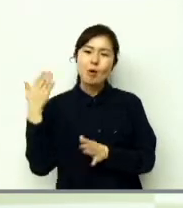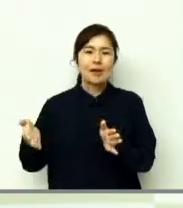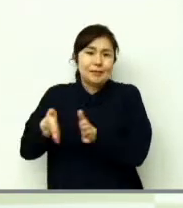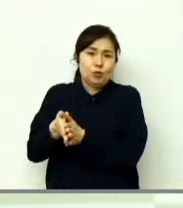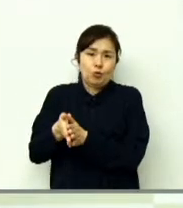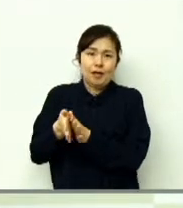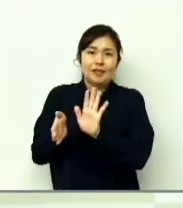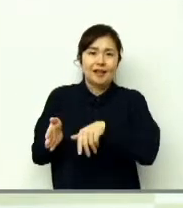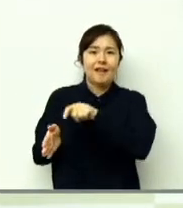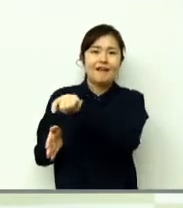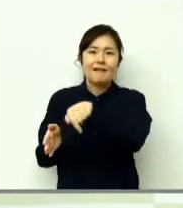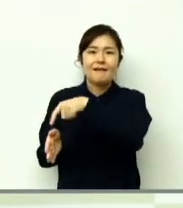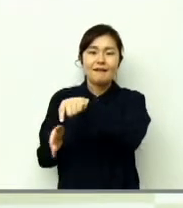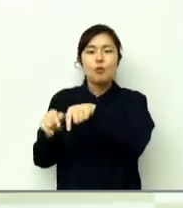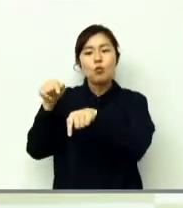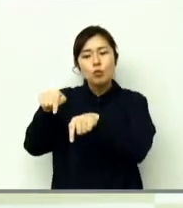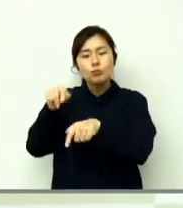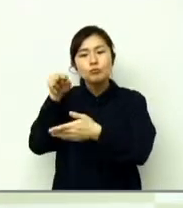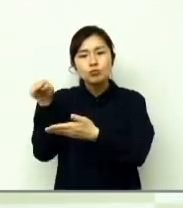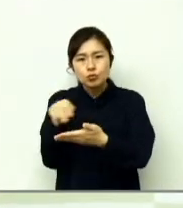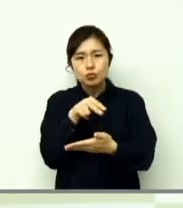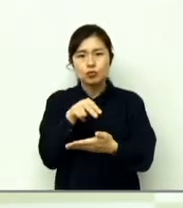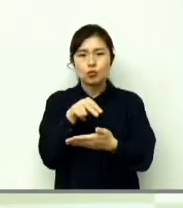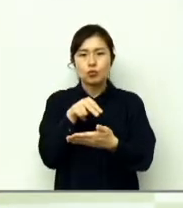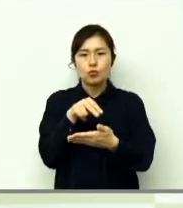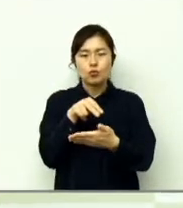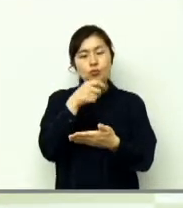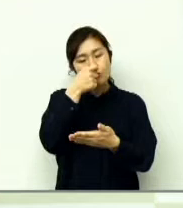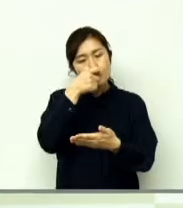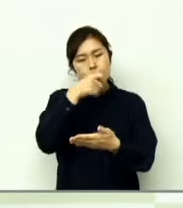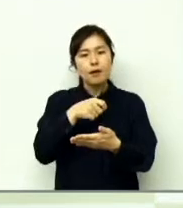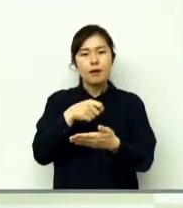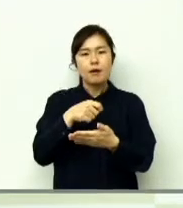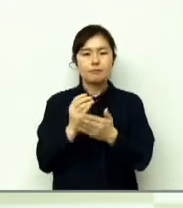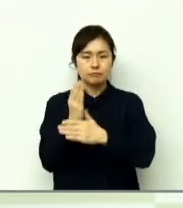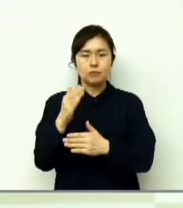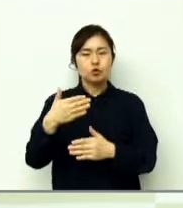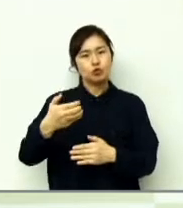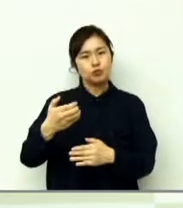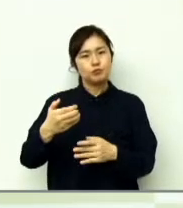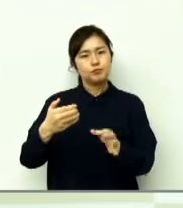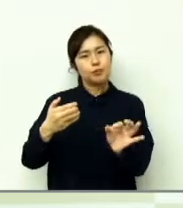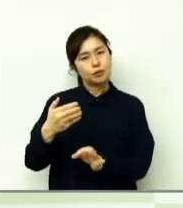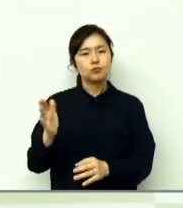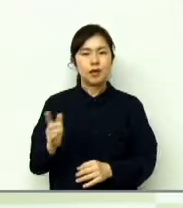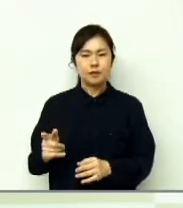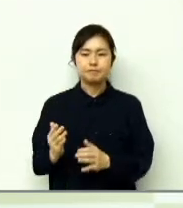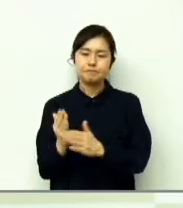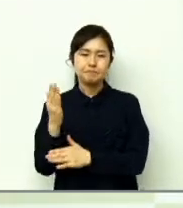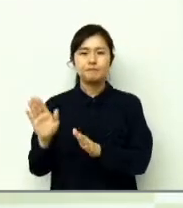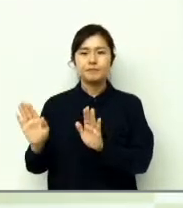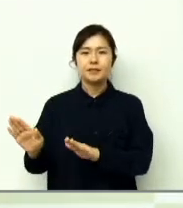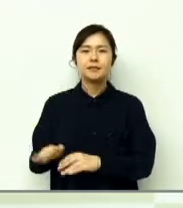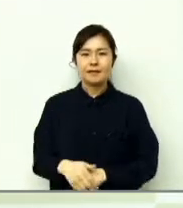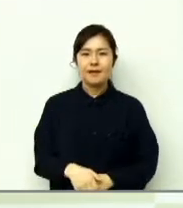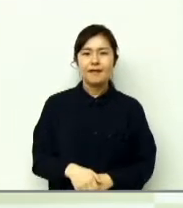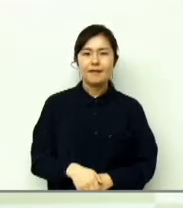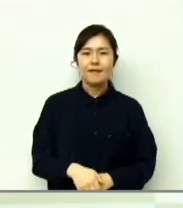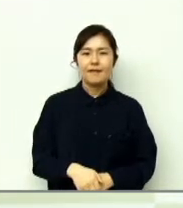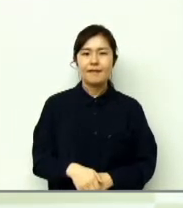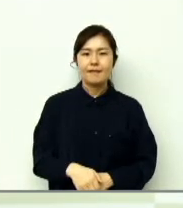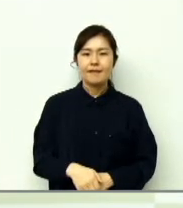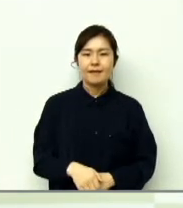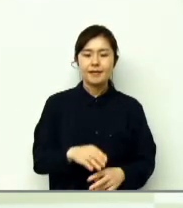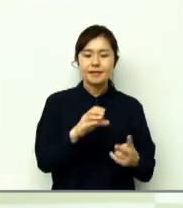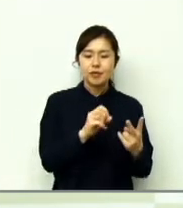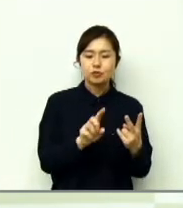2010については192の事業があって、これも9割達成することができましたし、また2013年の時も54